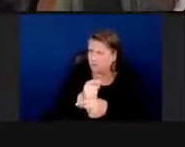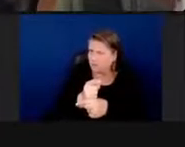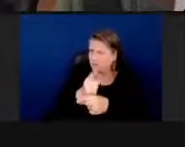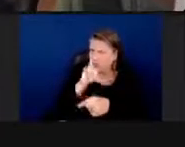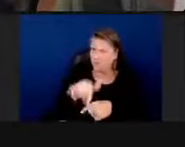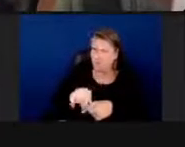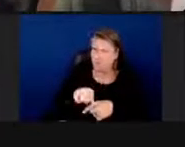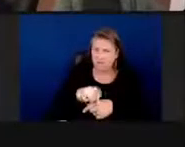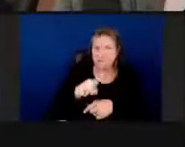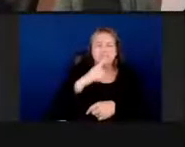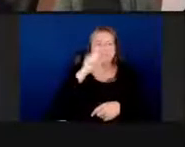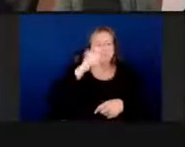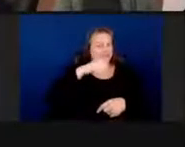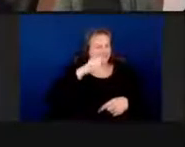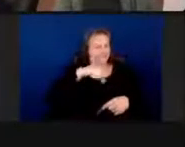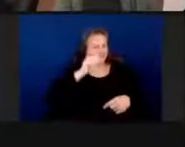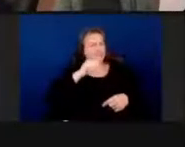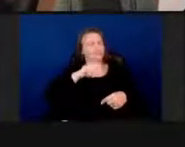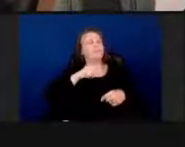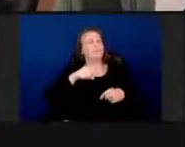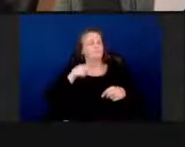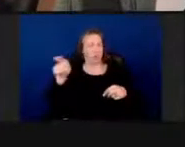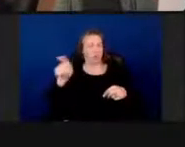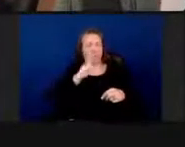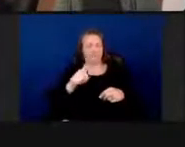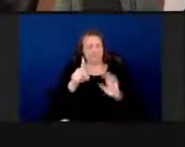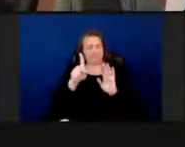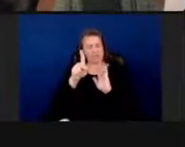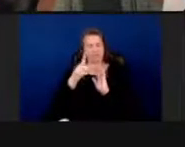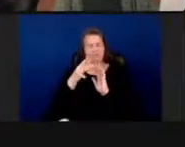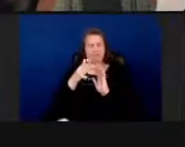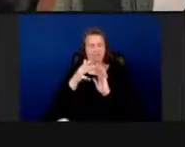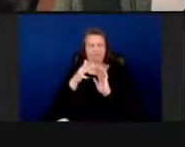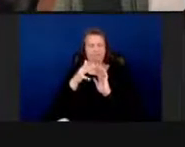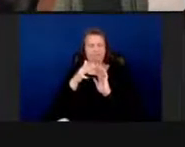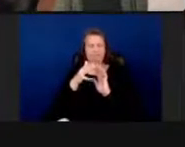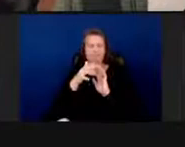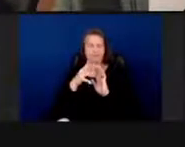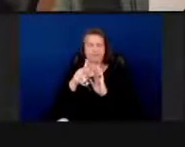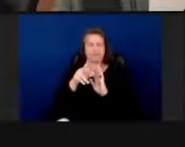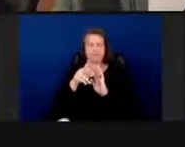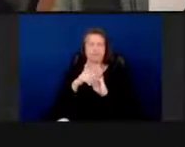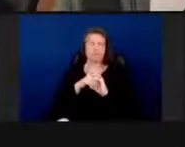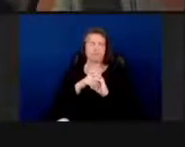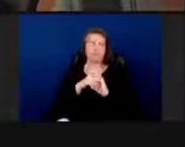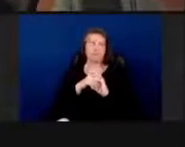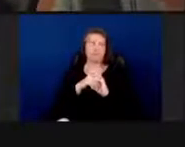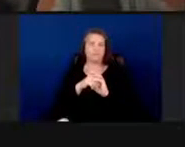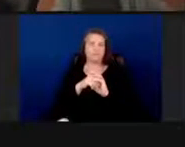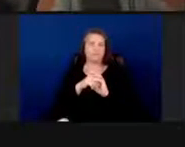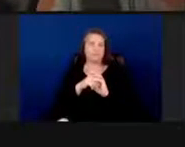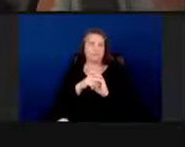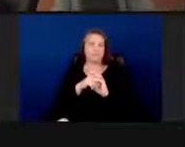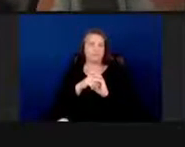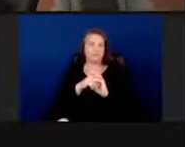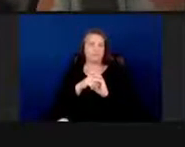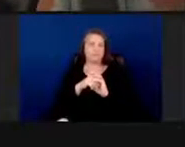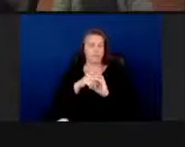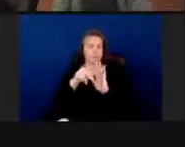majina hayo mawili. Nimesema kweli? Kwa kweli ndio. Na kuna